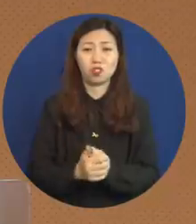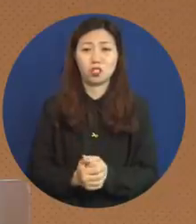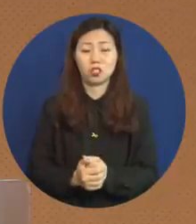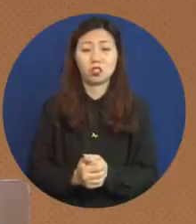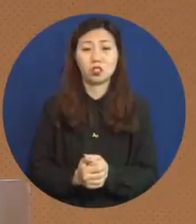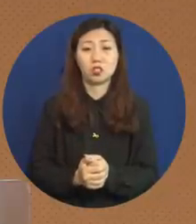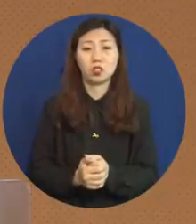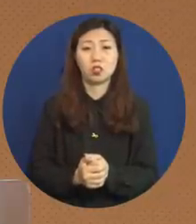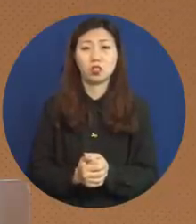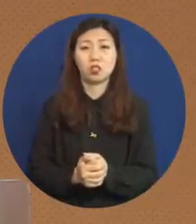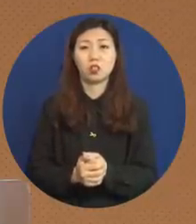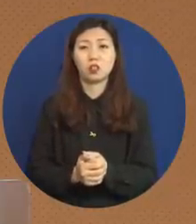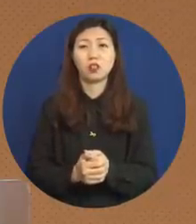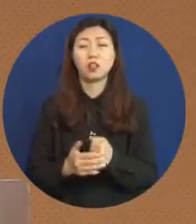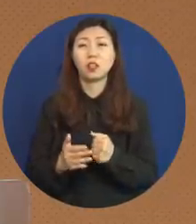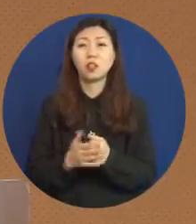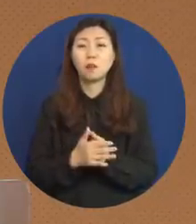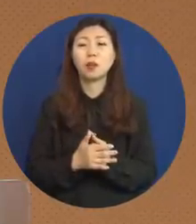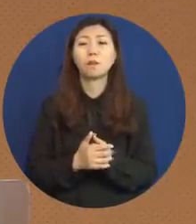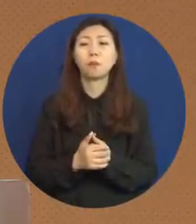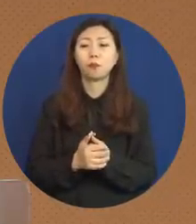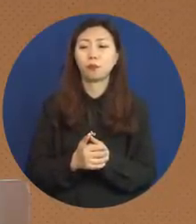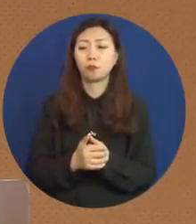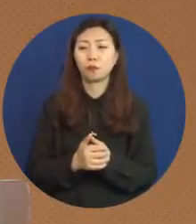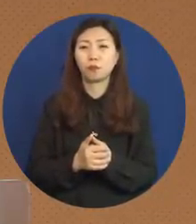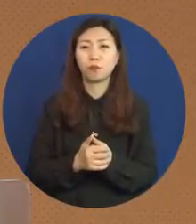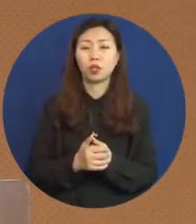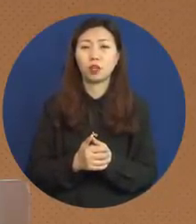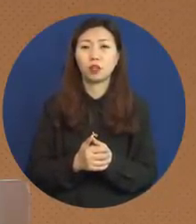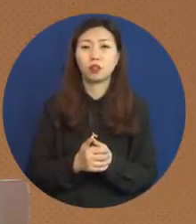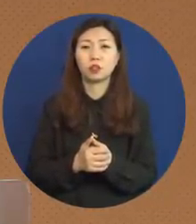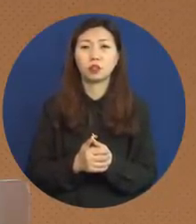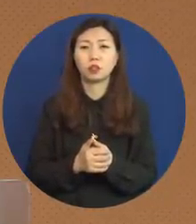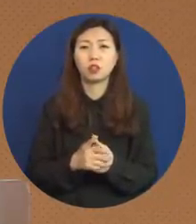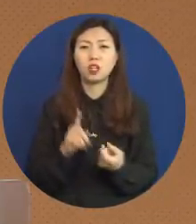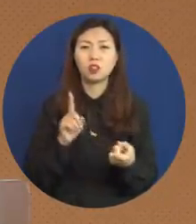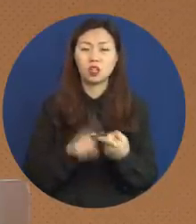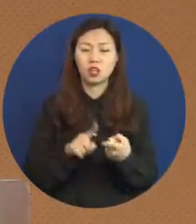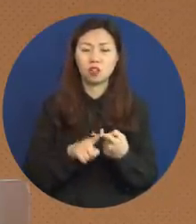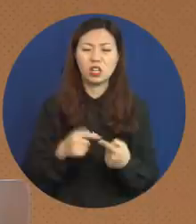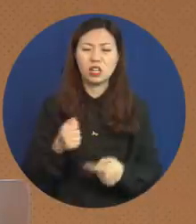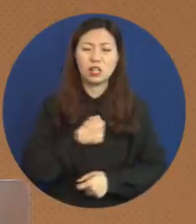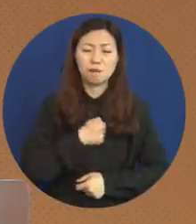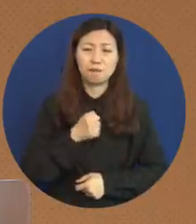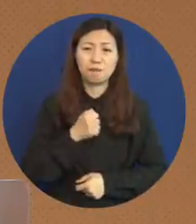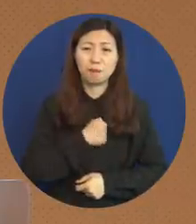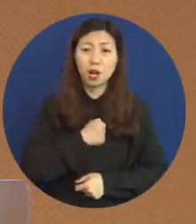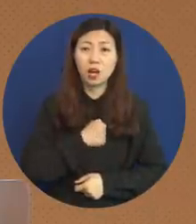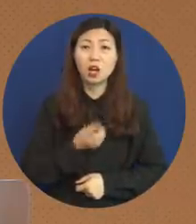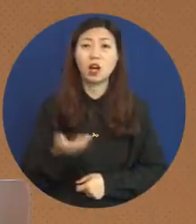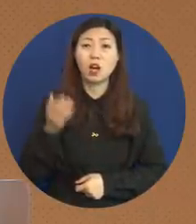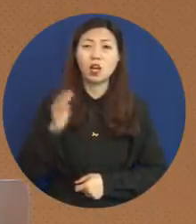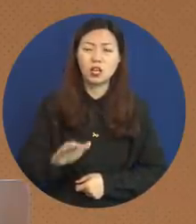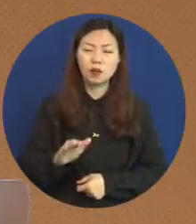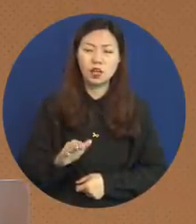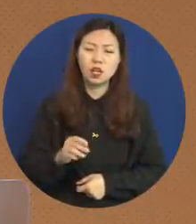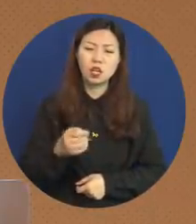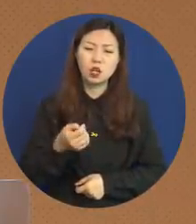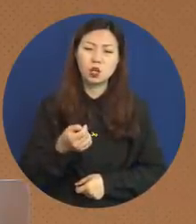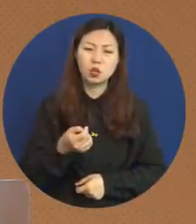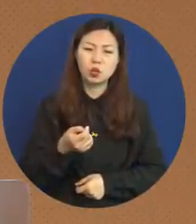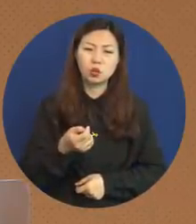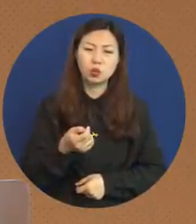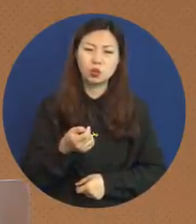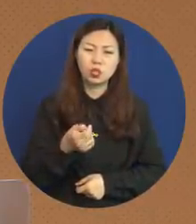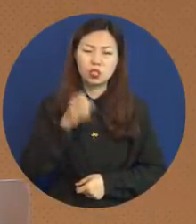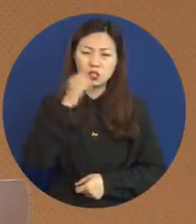때문에 이럴 때는 좀 답답하지만은 있는 좀 까먹고